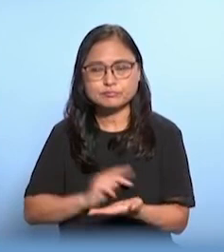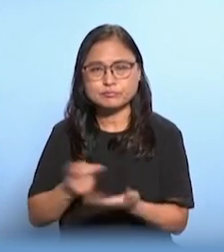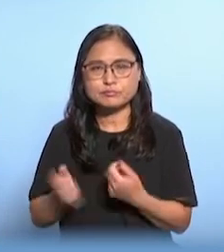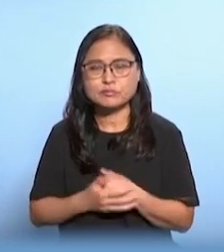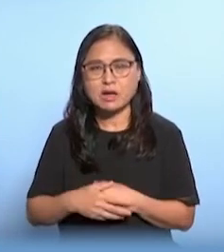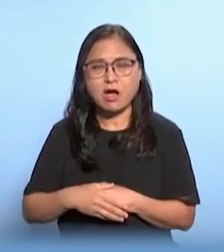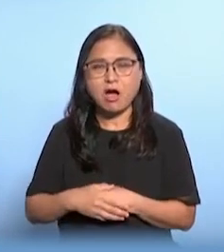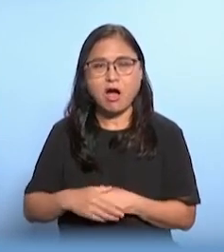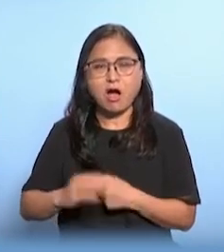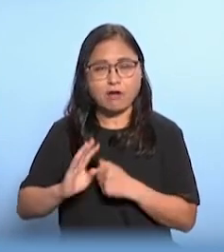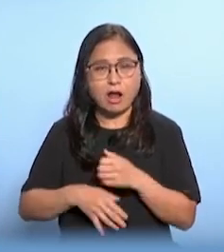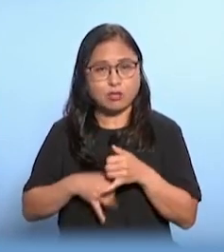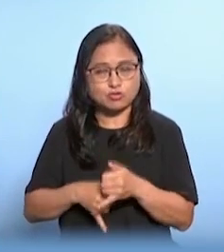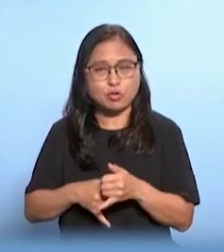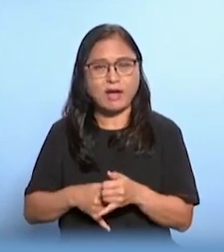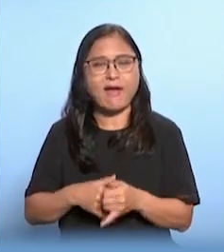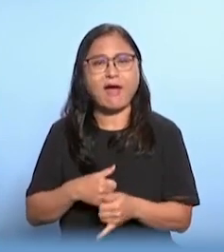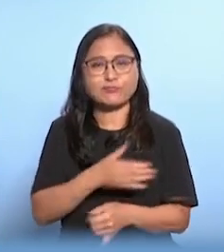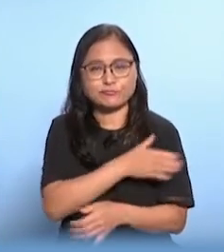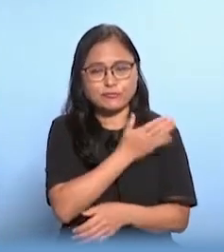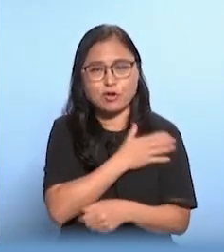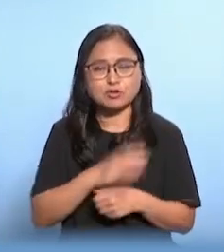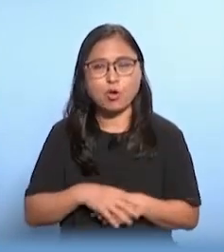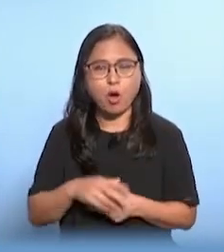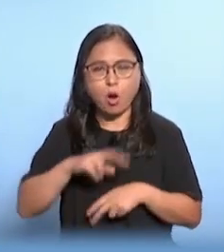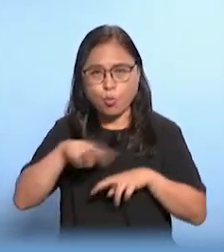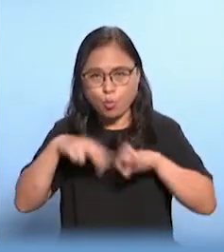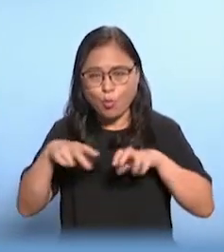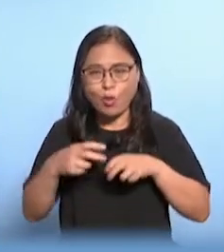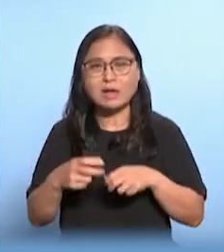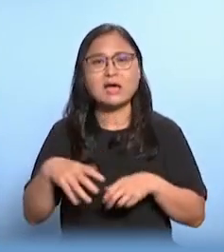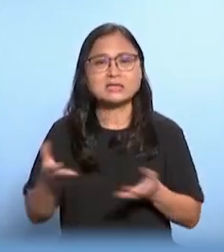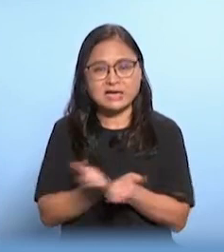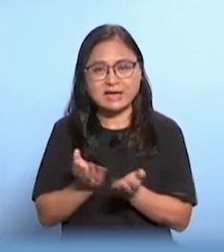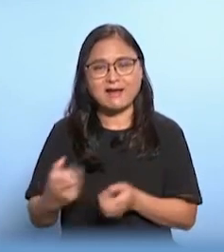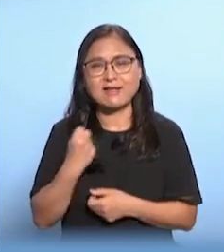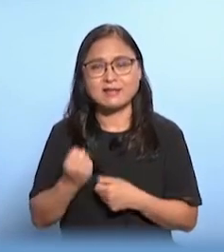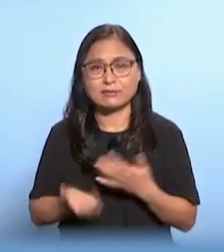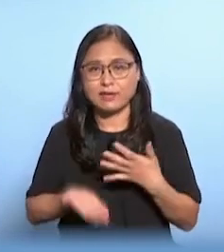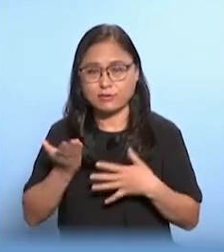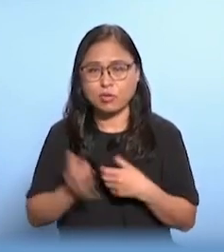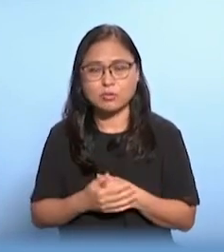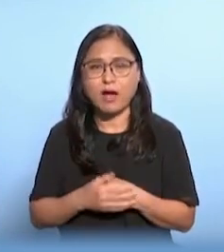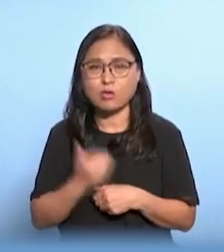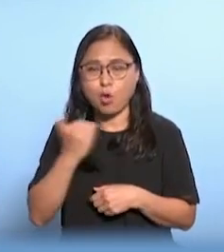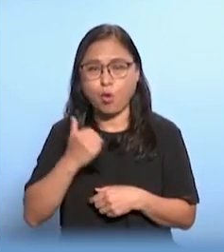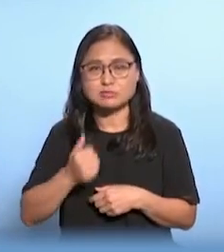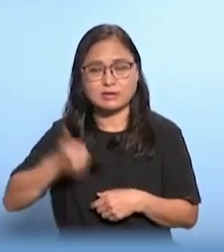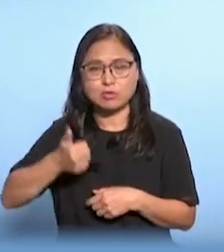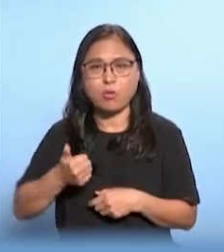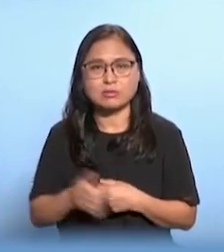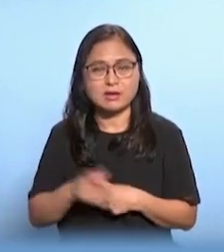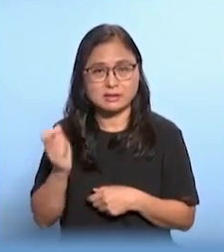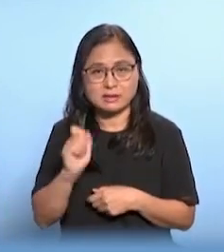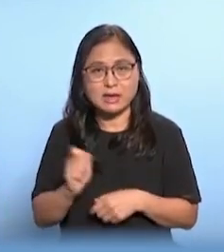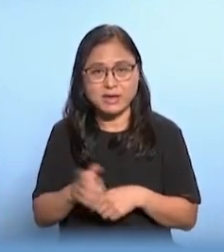人員對搜證的權力，可以提高蒐證的能力，提升檢控的成功率。我建議其實當局應